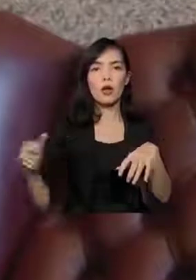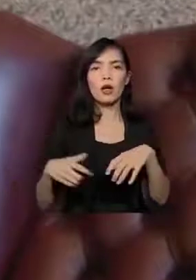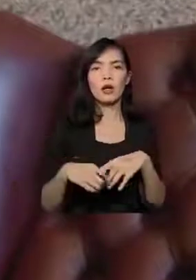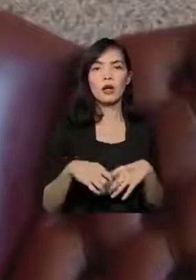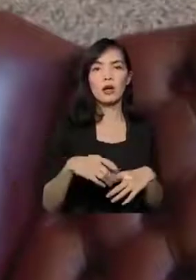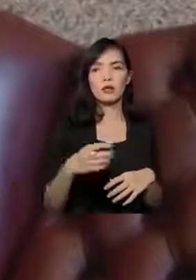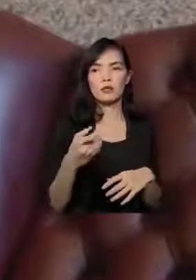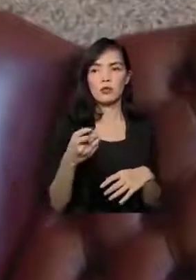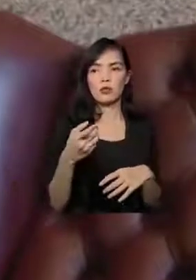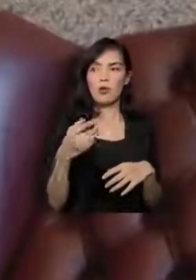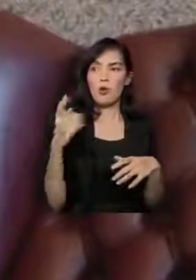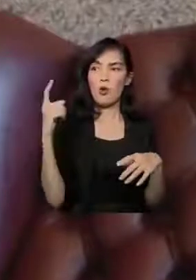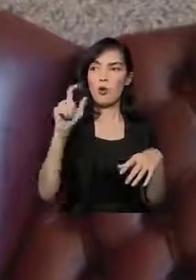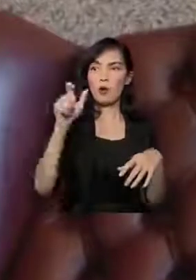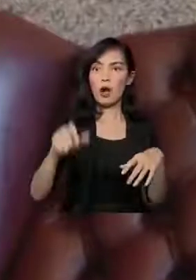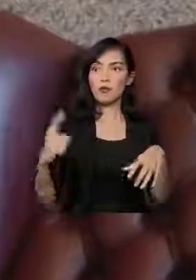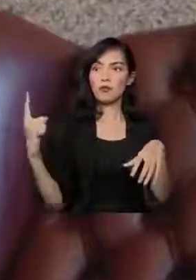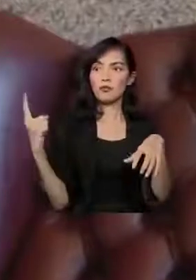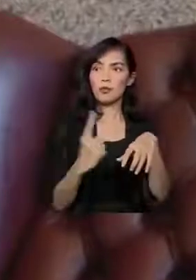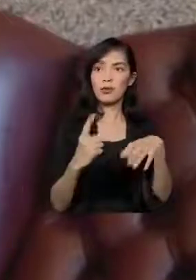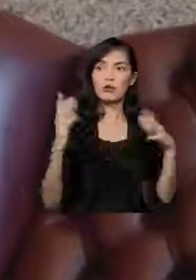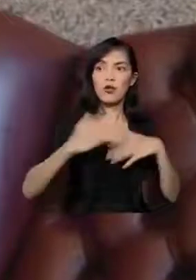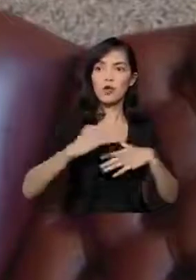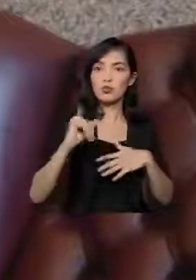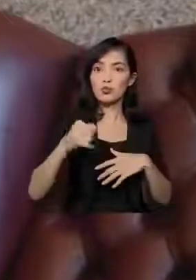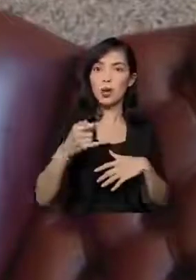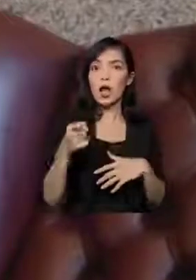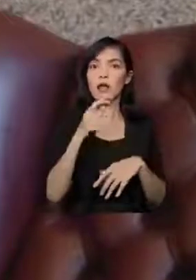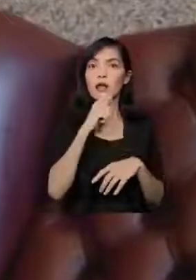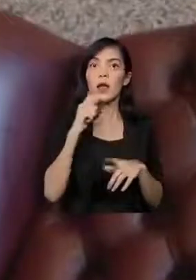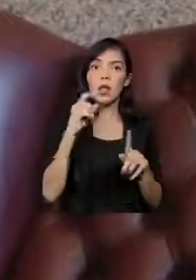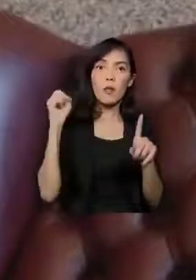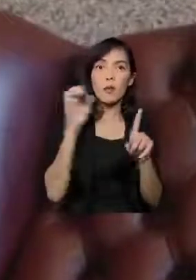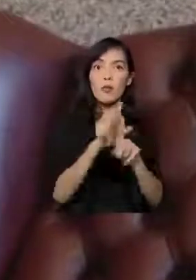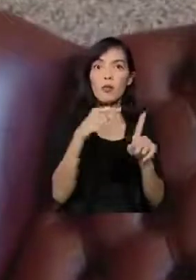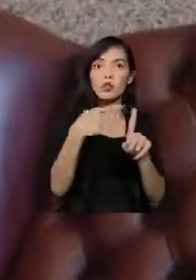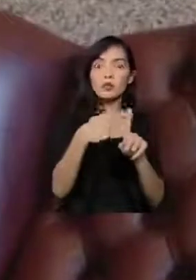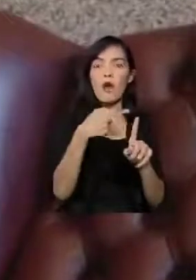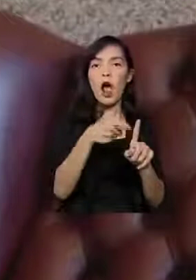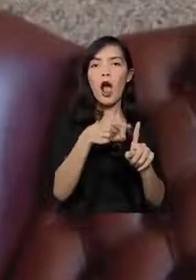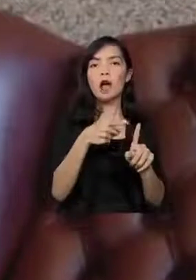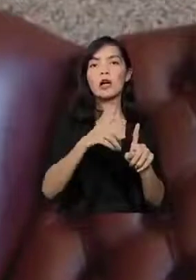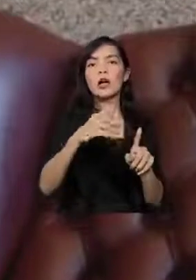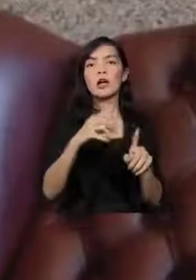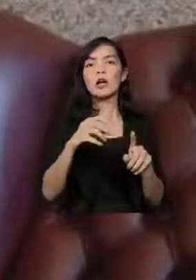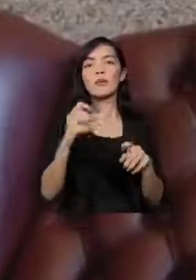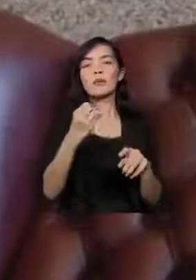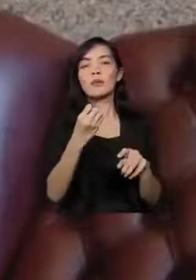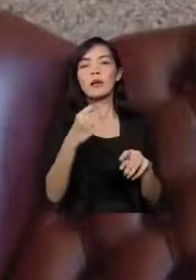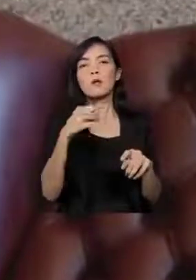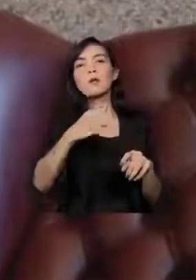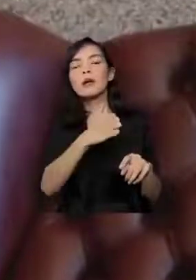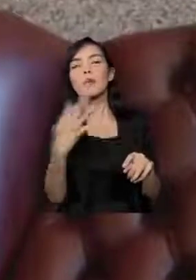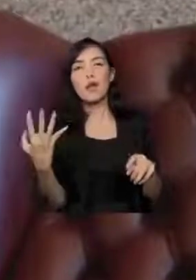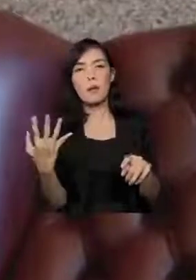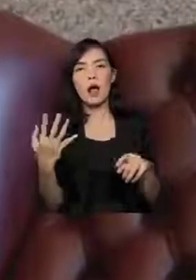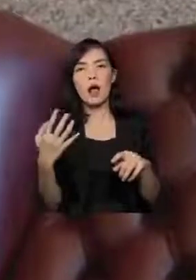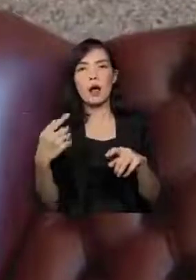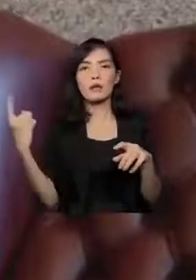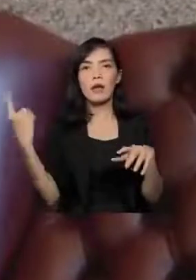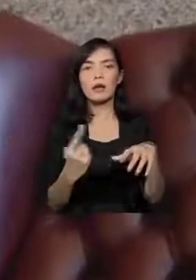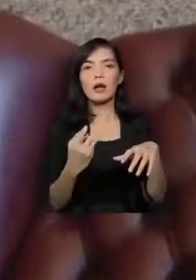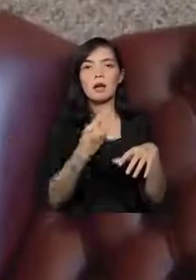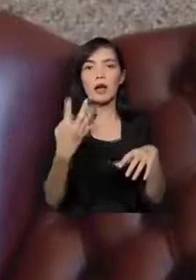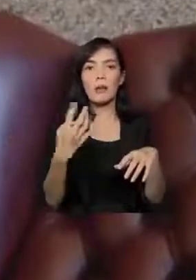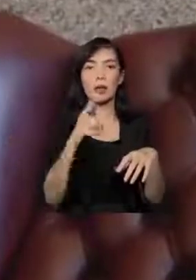kloter keberapa kalau melakukan salat Jumat nah ini tanamannya tindakan-tindakan seperti yang